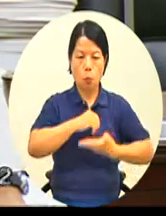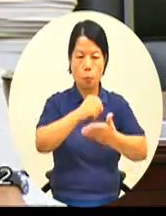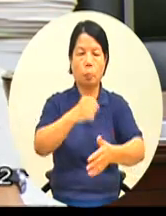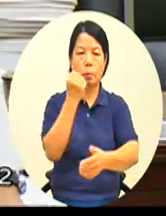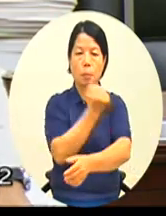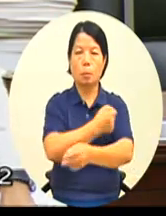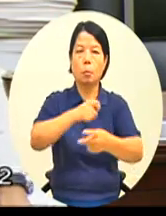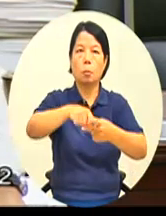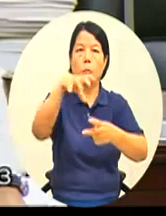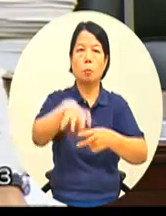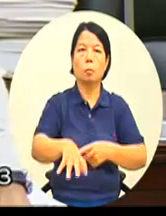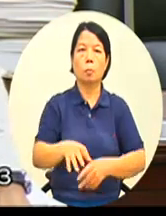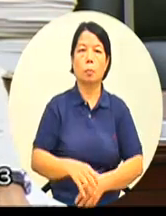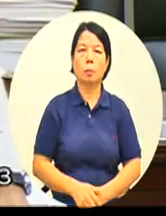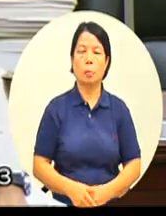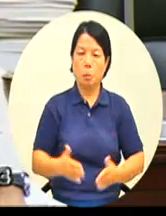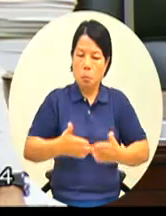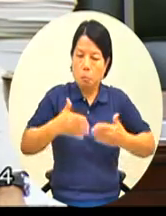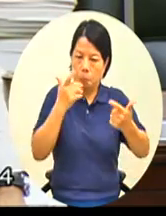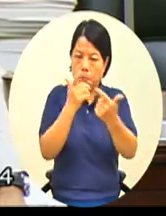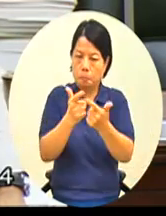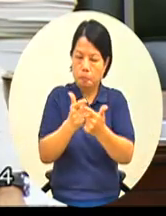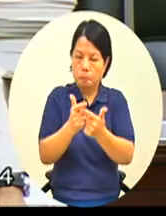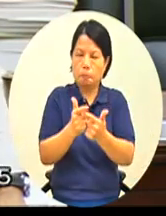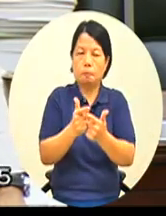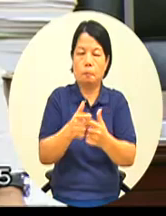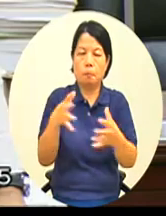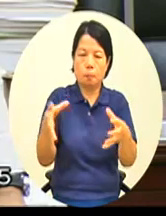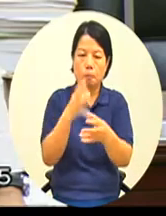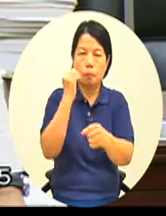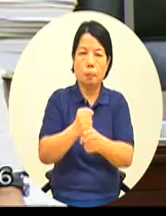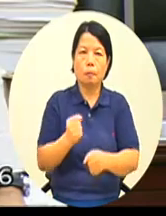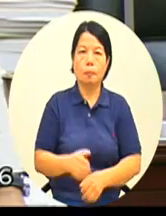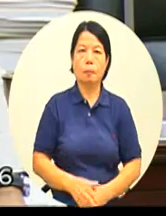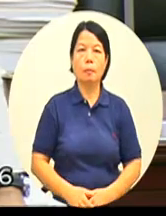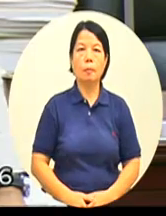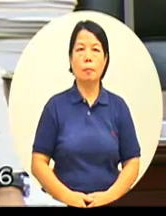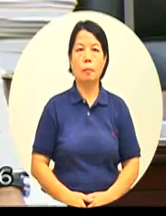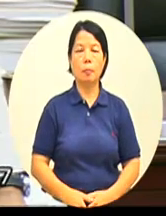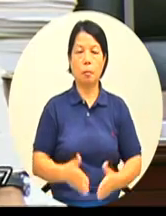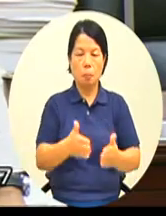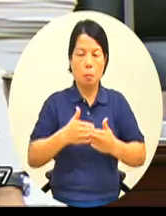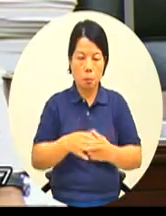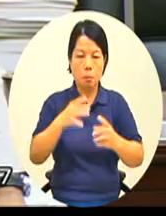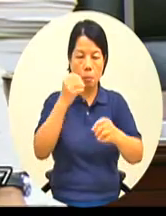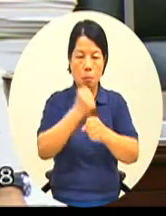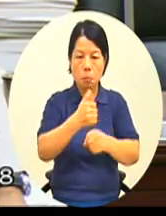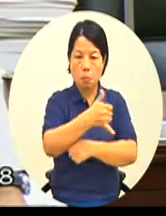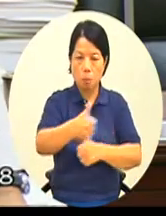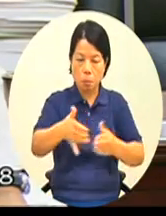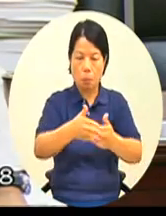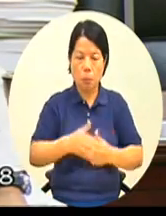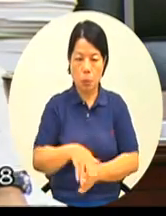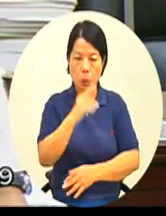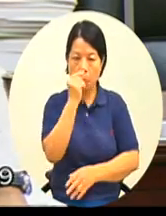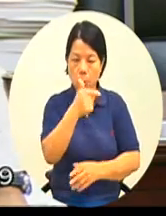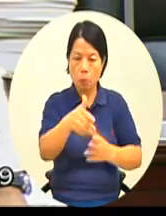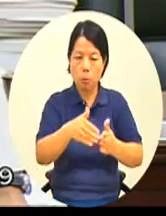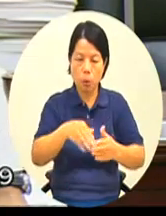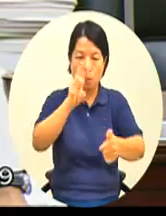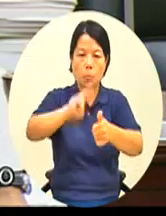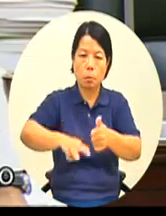局这得好好配合一下，这是我们需要的人力跟特质跟训